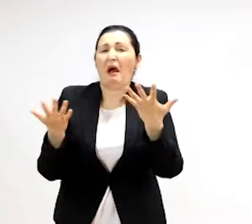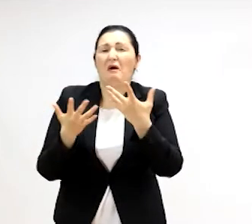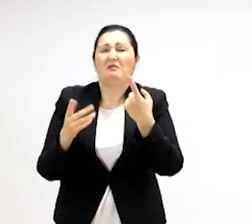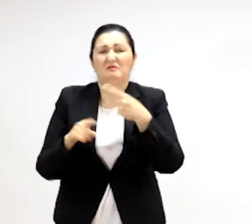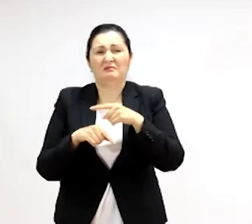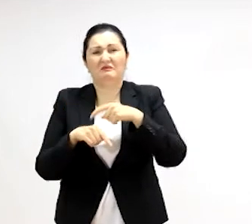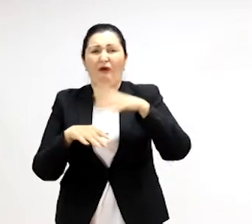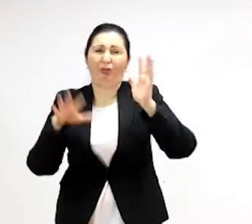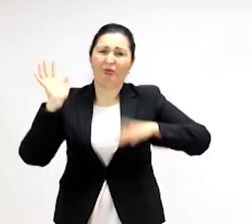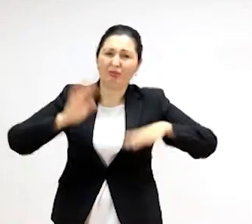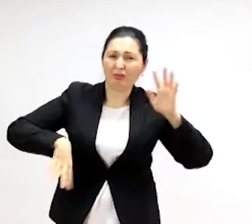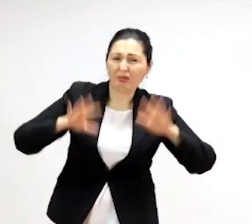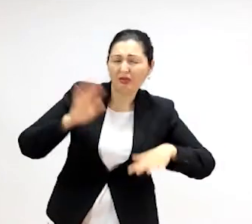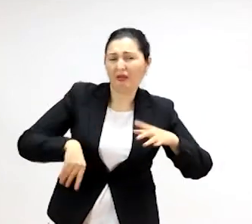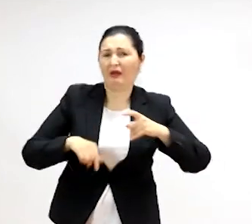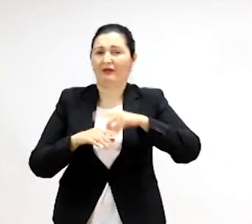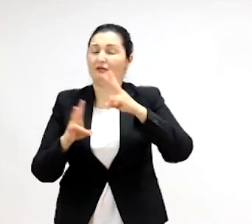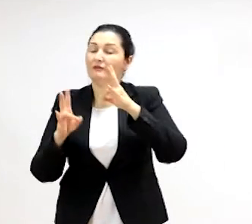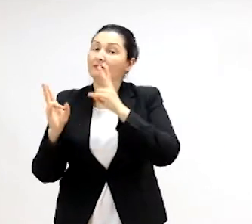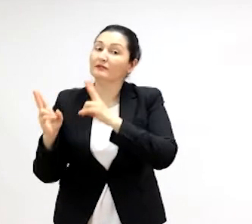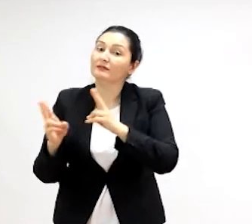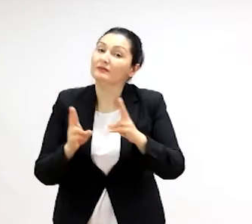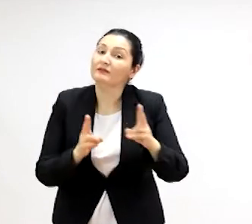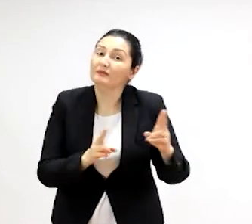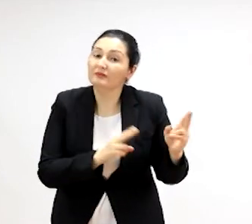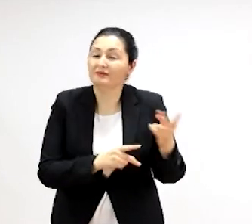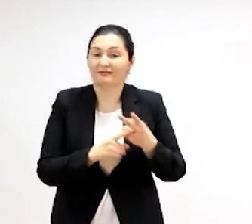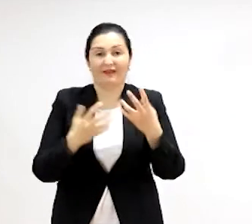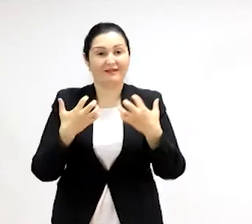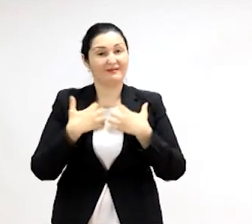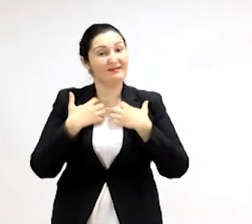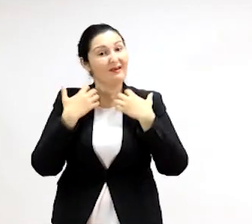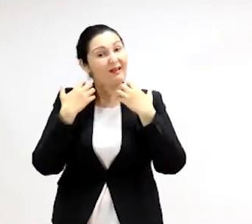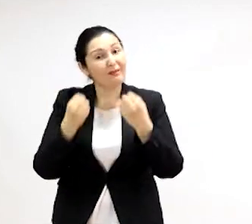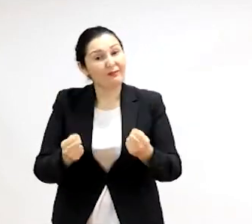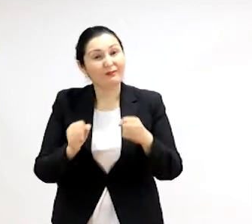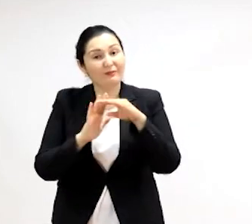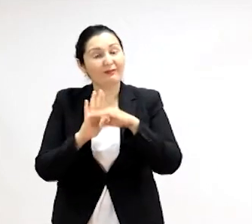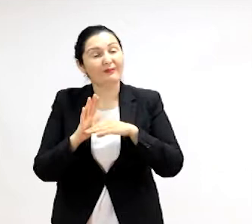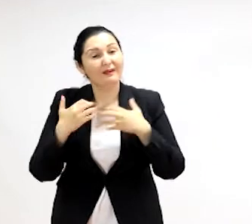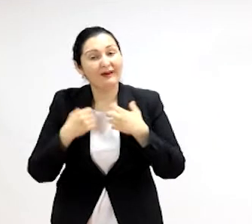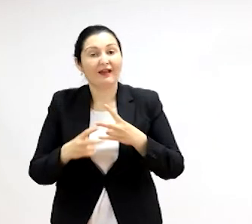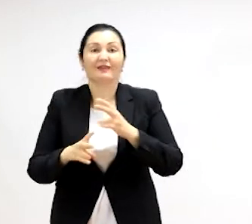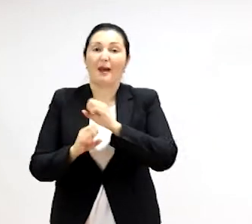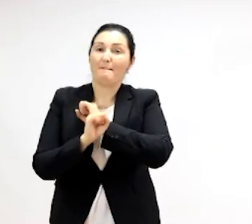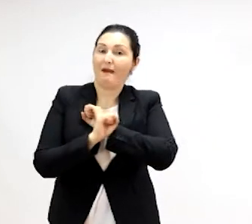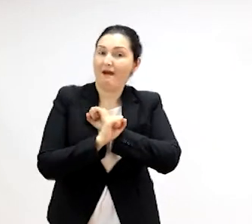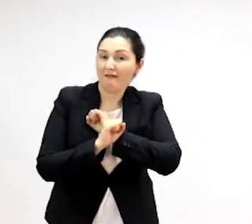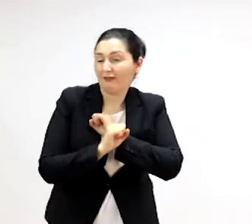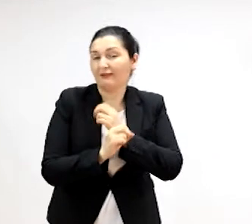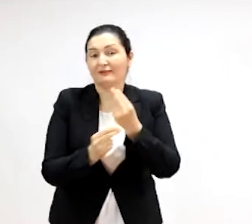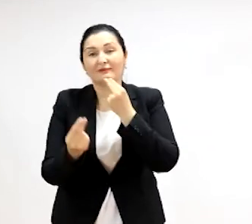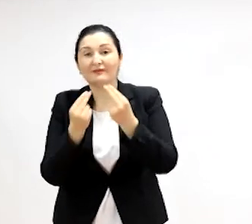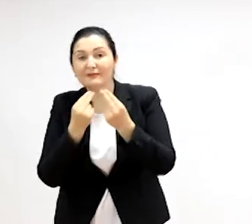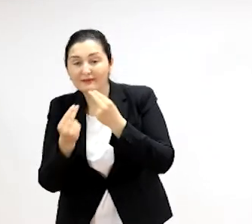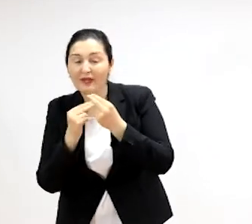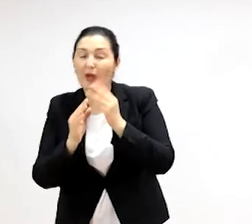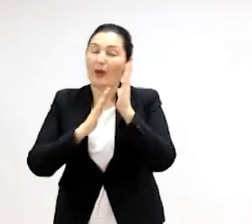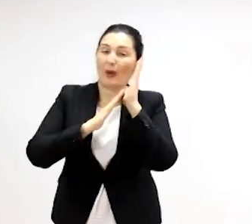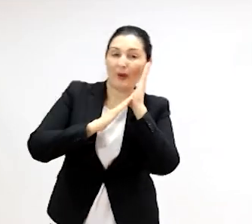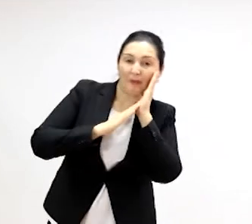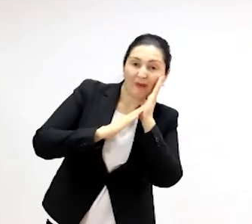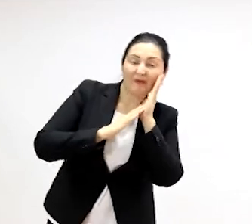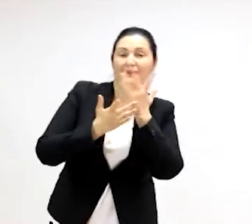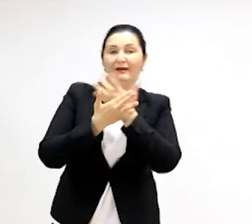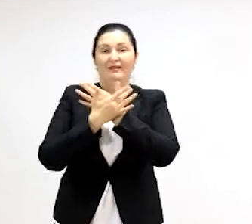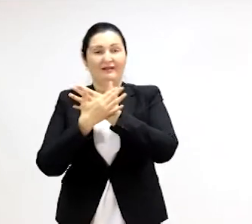дорад? Пурсид шағол. Риояи реҷа барои саломатӣ ҳатмист. Дамгирӣ, хӯрокхӯрӣ, хобравӣ